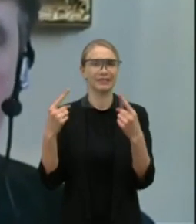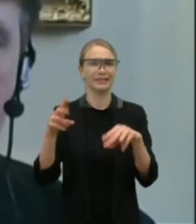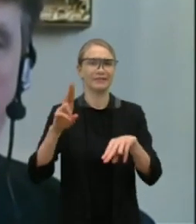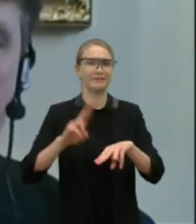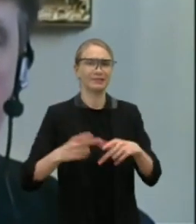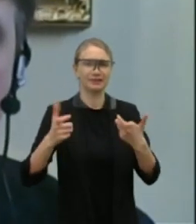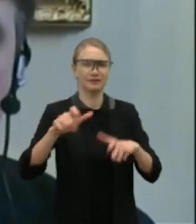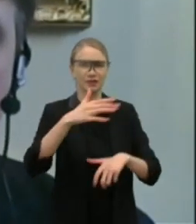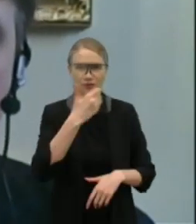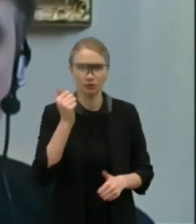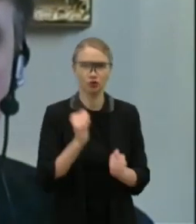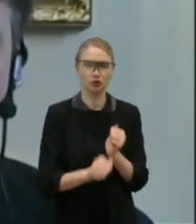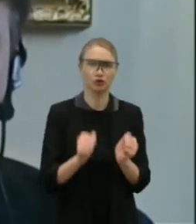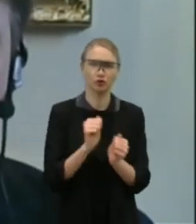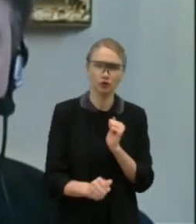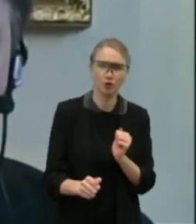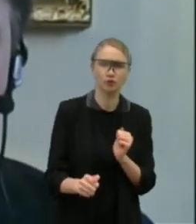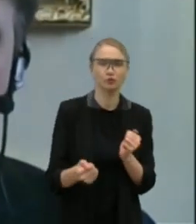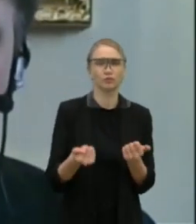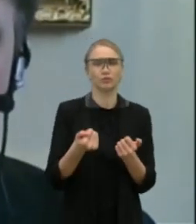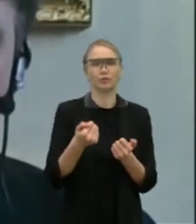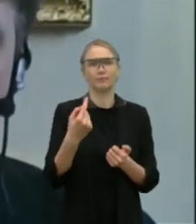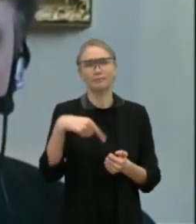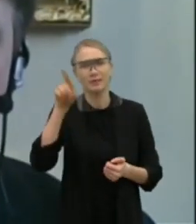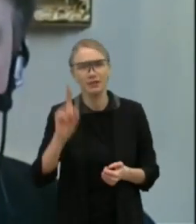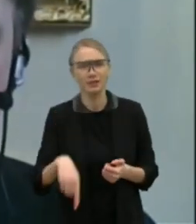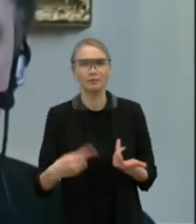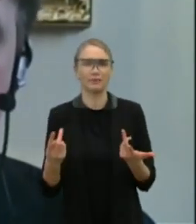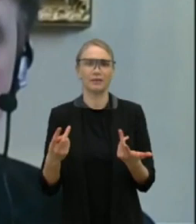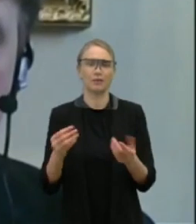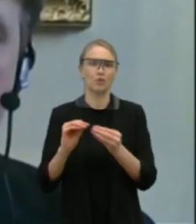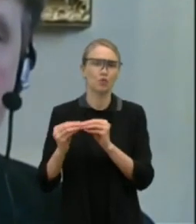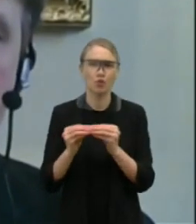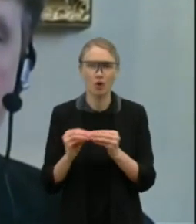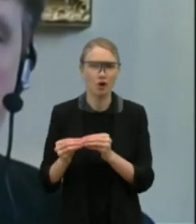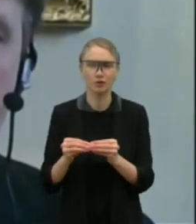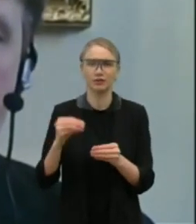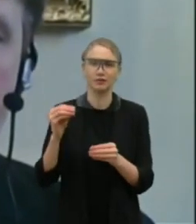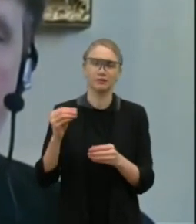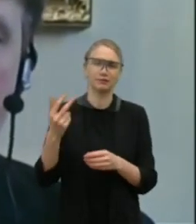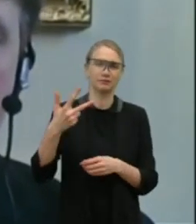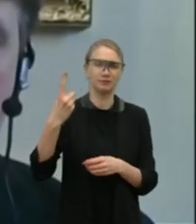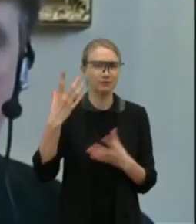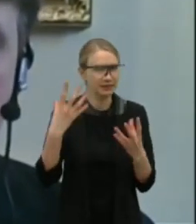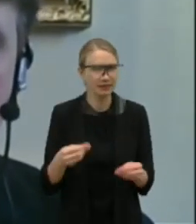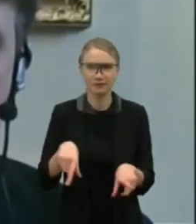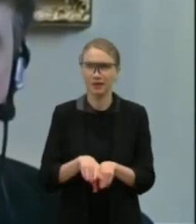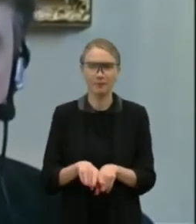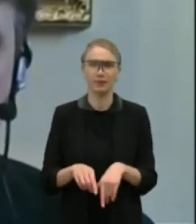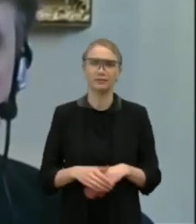tai yra sausio 1, gruodžio 31 dieną ir tas tokia vėl, na, tai yra toks vienas iš tų tokių